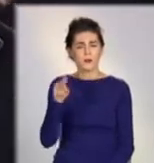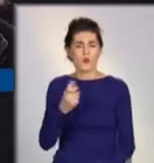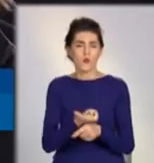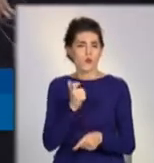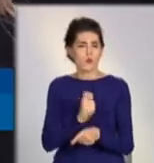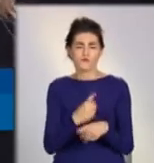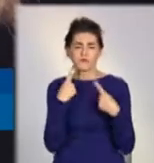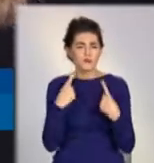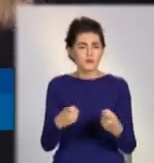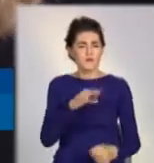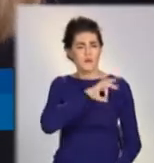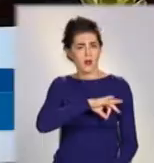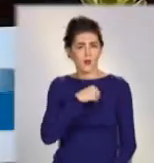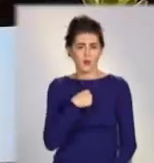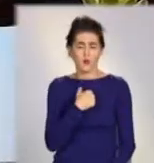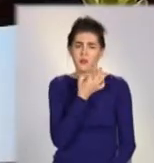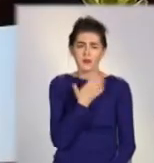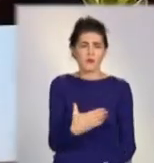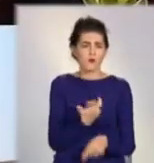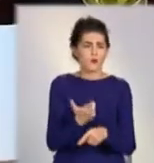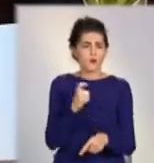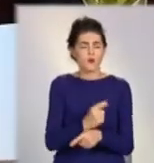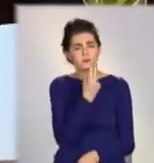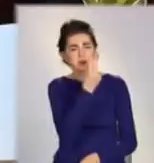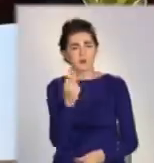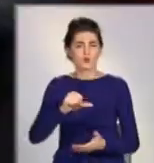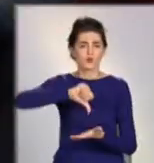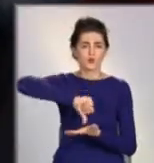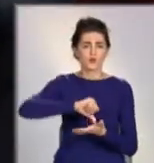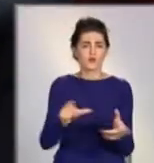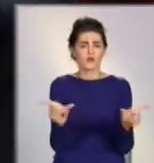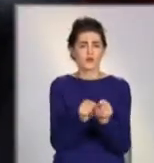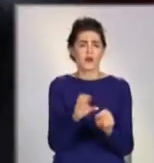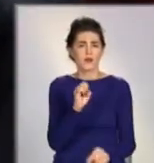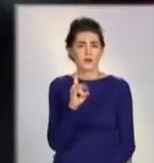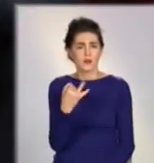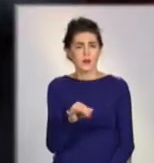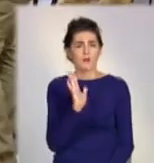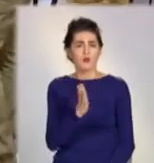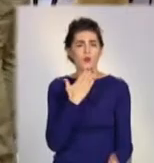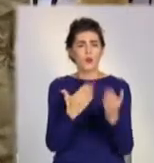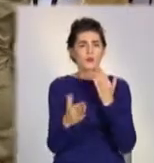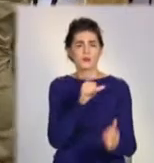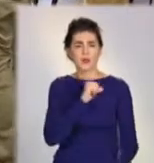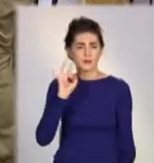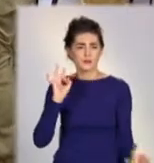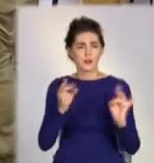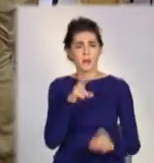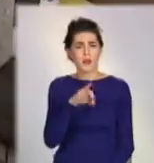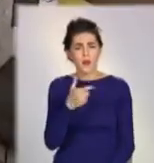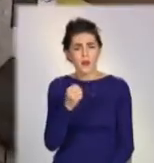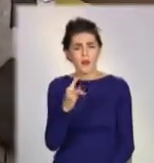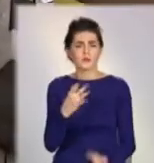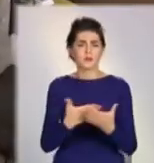полезний. Лично мені було дуже приємно його дивитися. Разом із актором та ведучим Андрієм Дебріним Юнона поспілкується із блогером, фітнес-тренером,